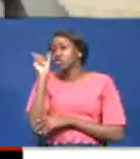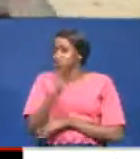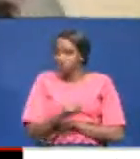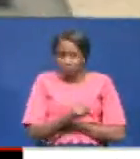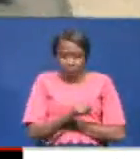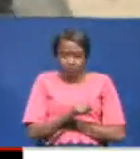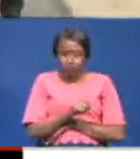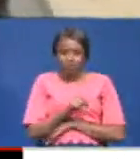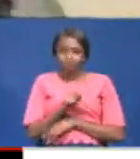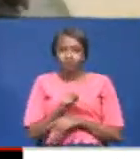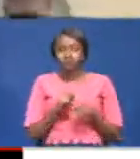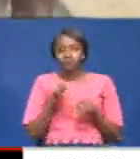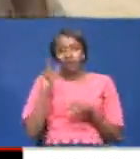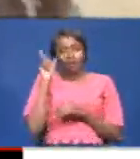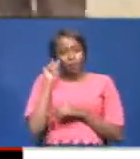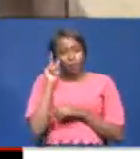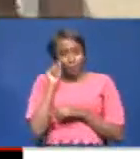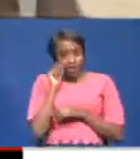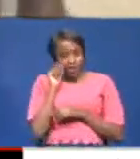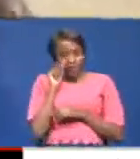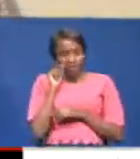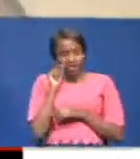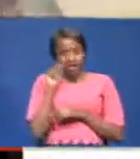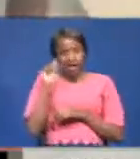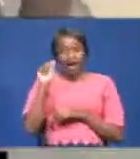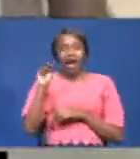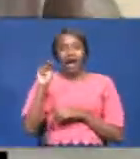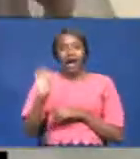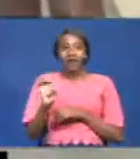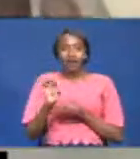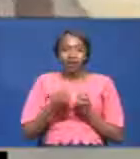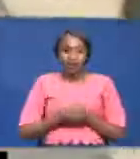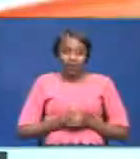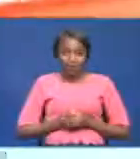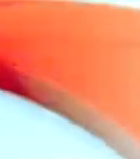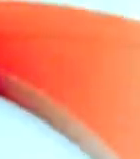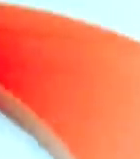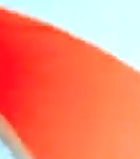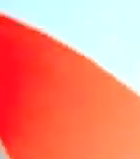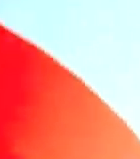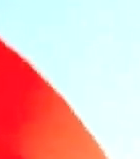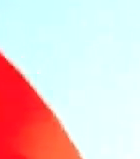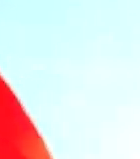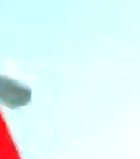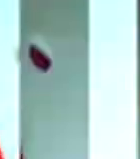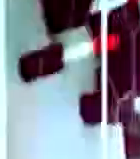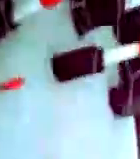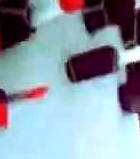Wikendi kutoka kaunti ya Mombasa, mimi ni Anburu.